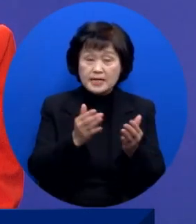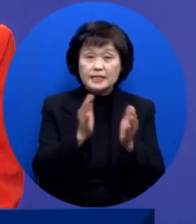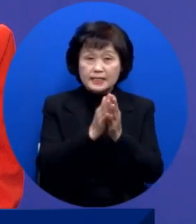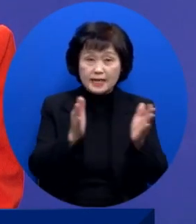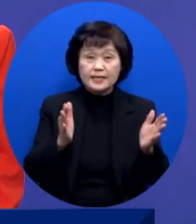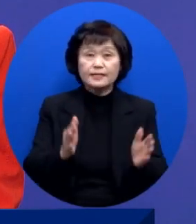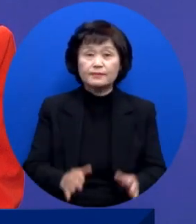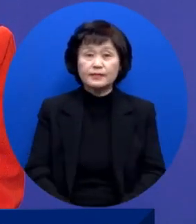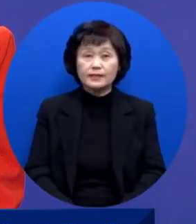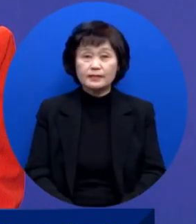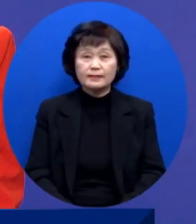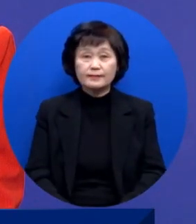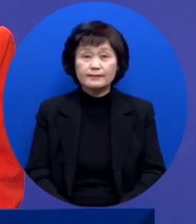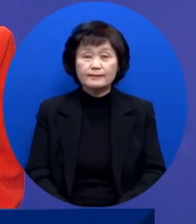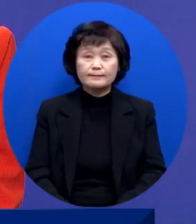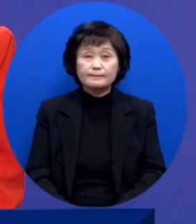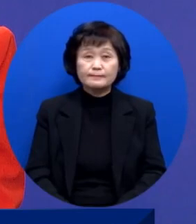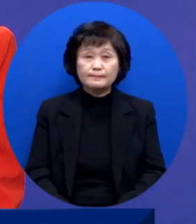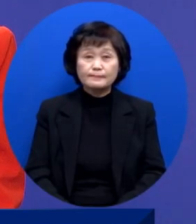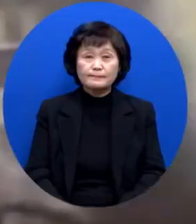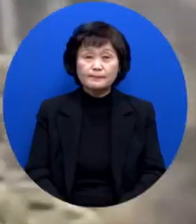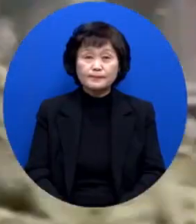소식을 이현재 기자가 전해드립니다.